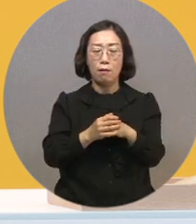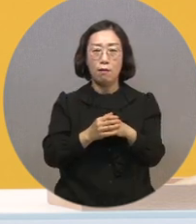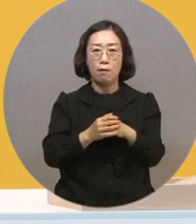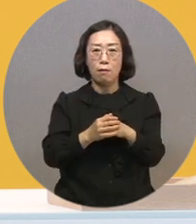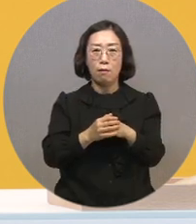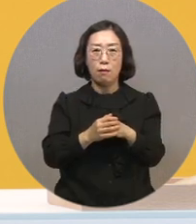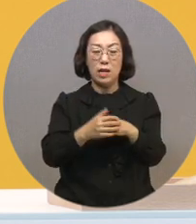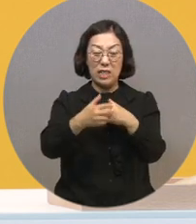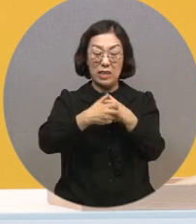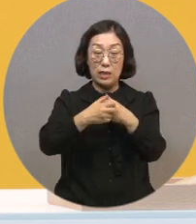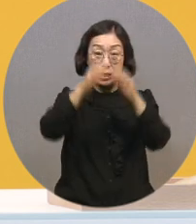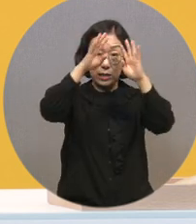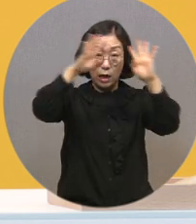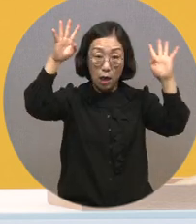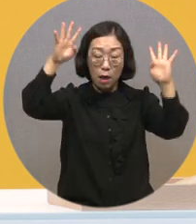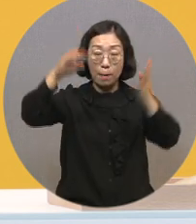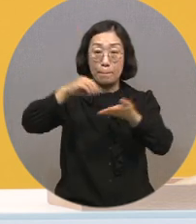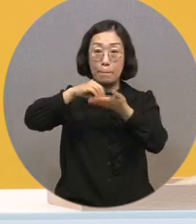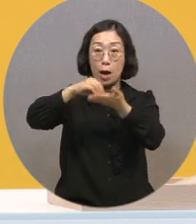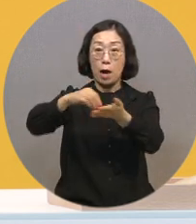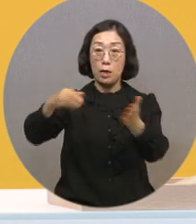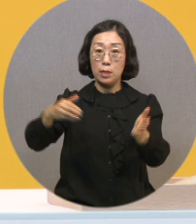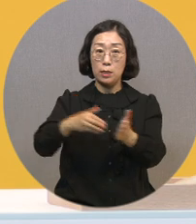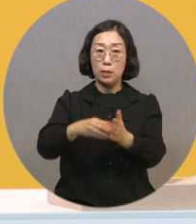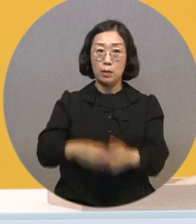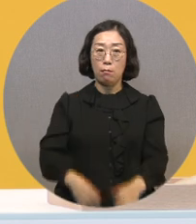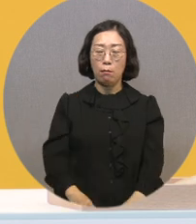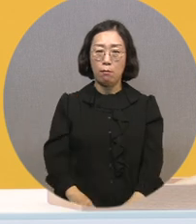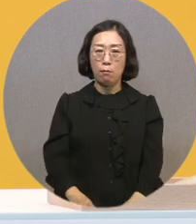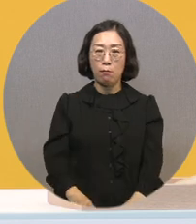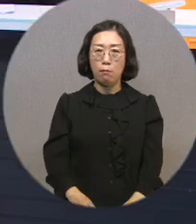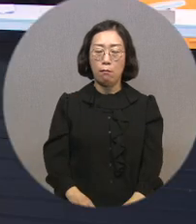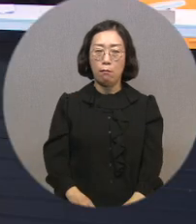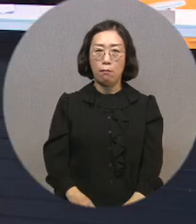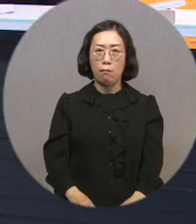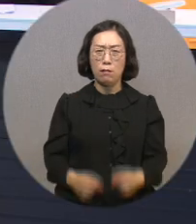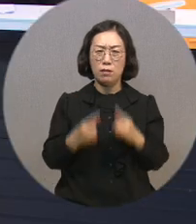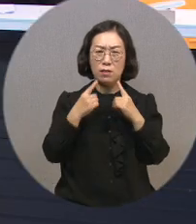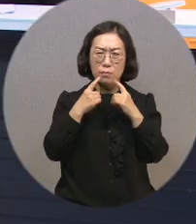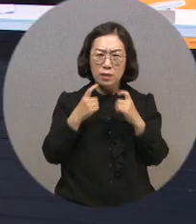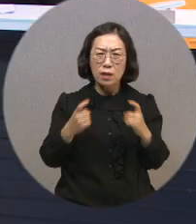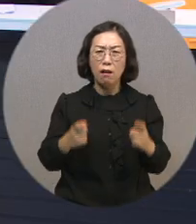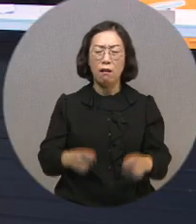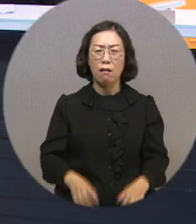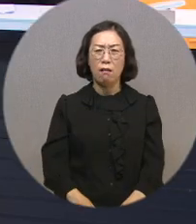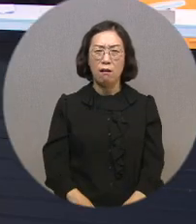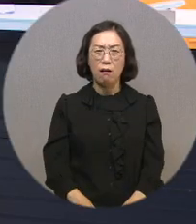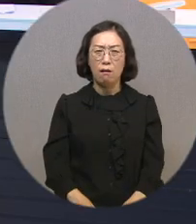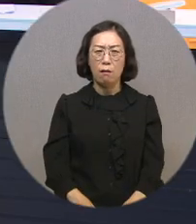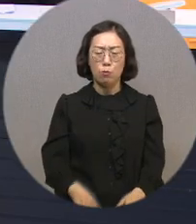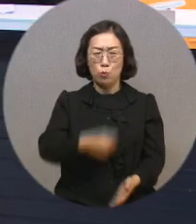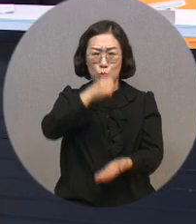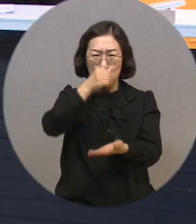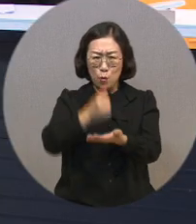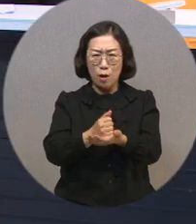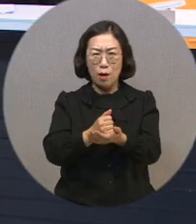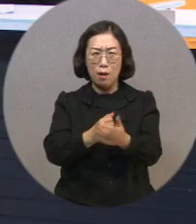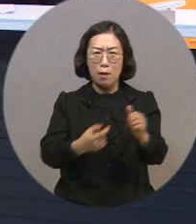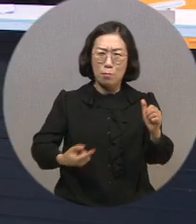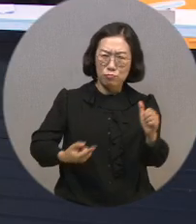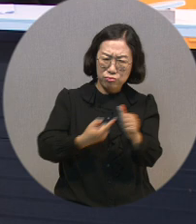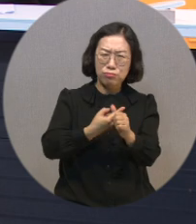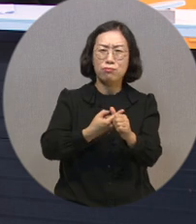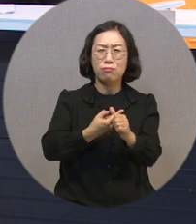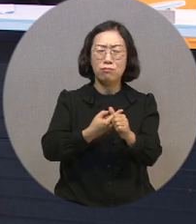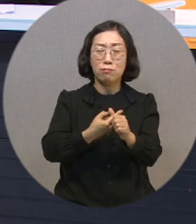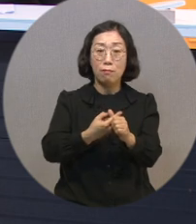1등을 해서 어디에 나와가지고 의사가 그 정말 그 끔찍한 일을 그러니까요. 저지른